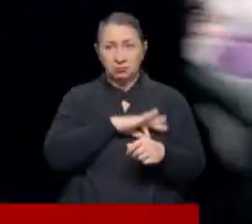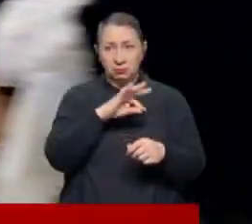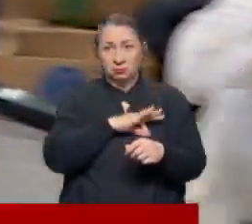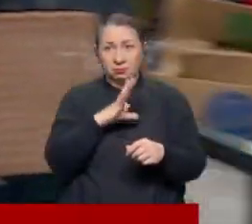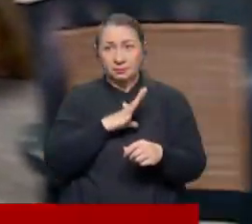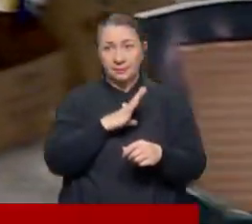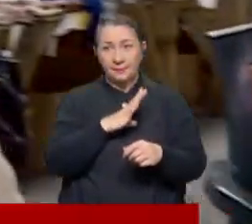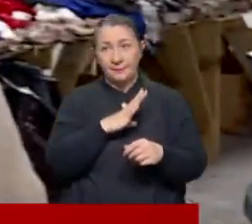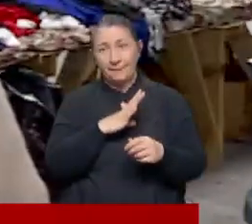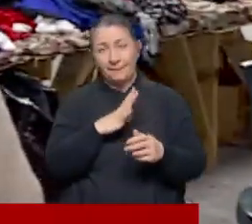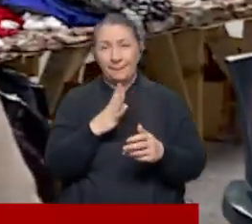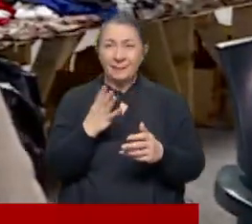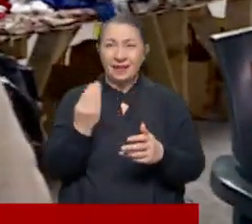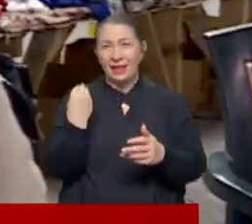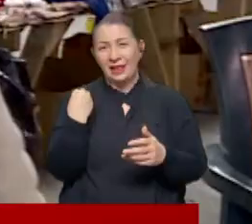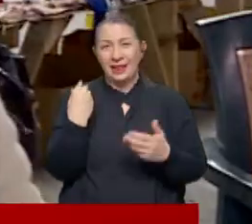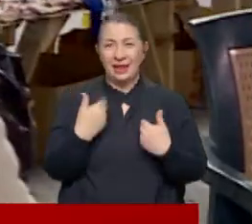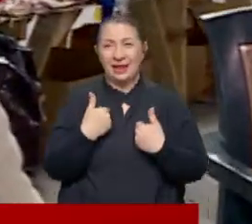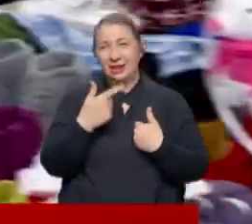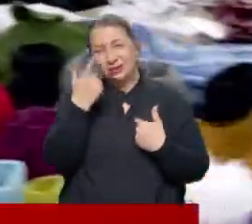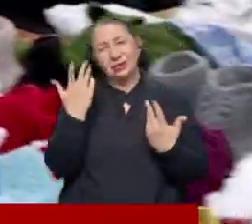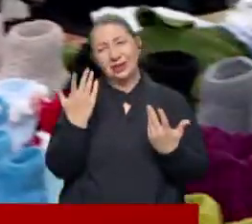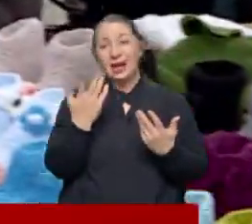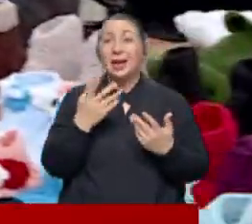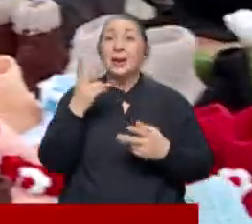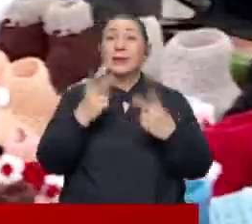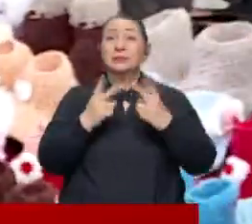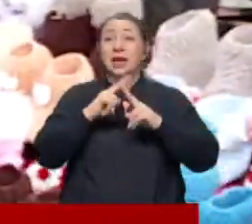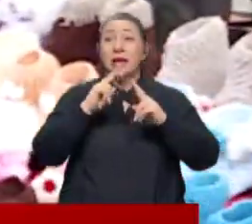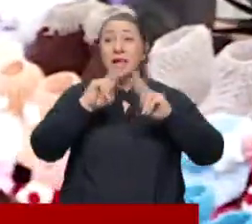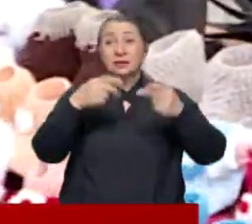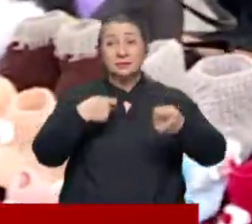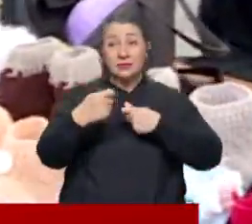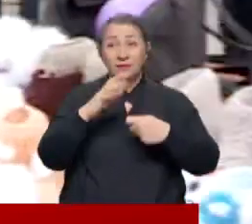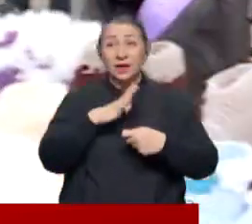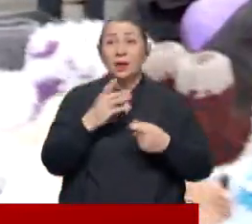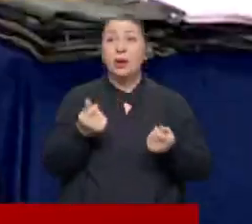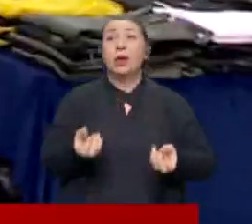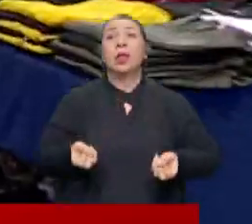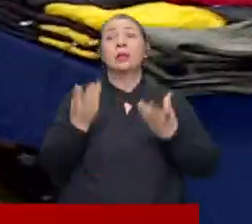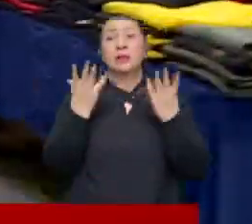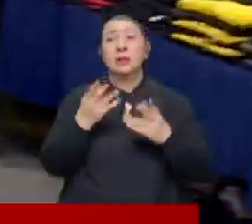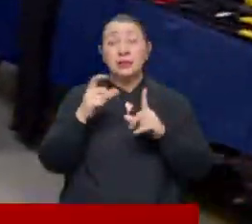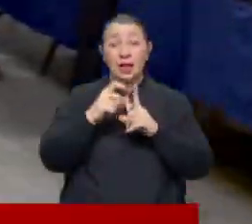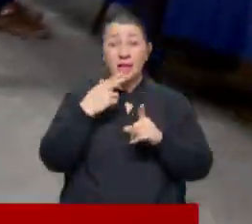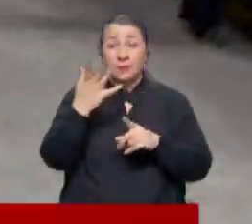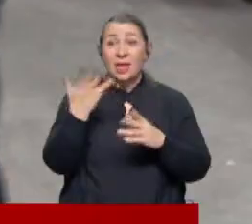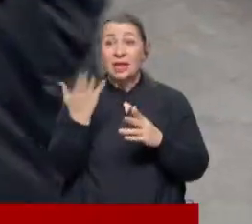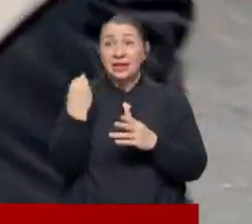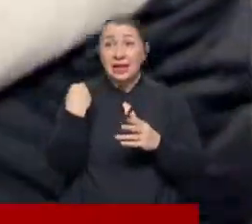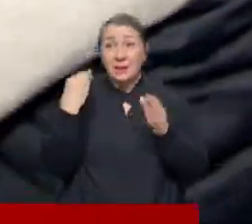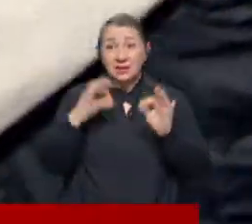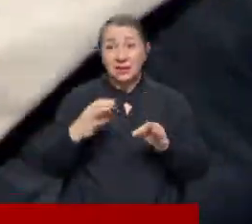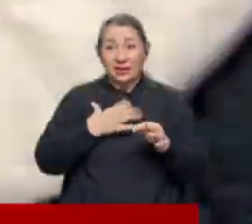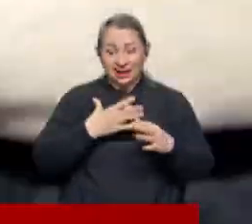musunuz? Daha yeniyiz. İnşallah. Kimi ise esnaftı, kalkamadı maliyetlerin altından. Derya Hanım henüz yeni